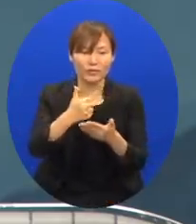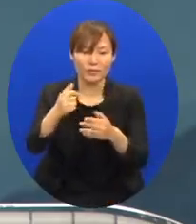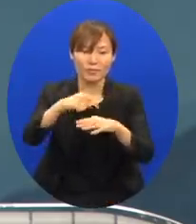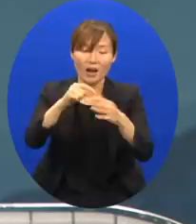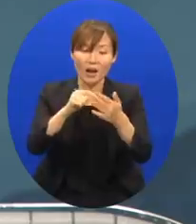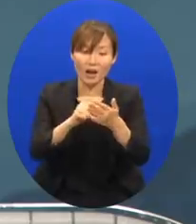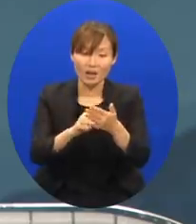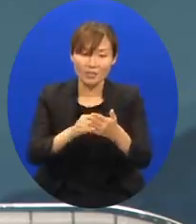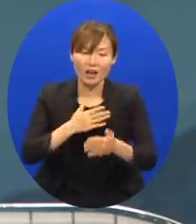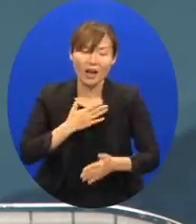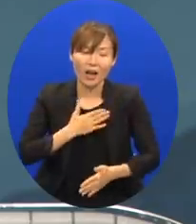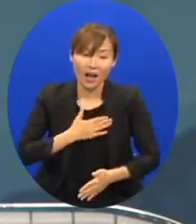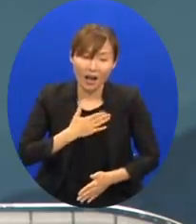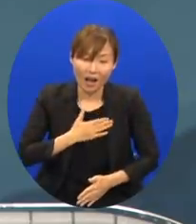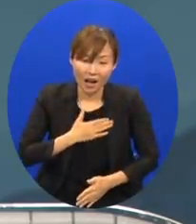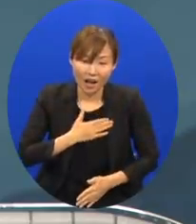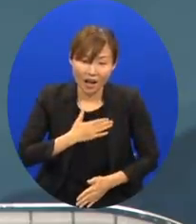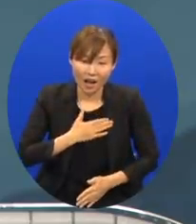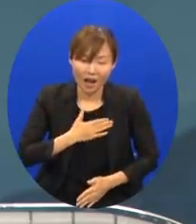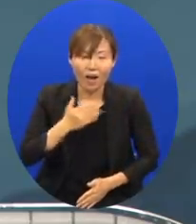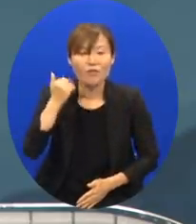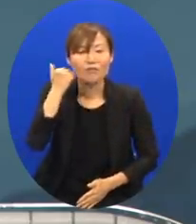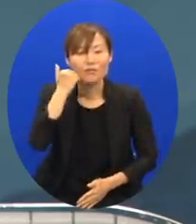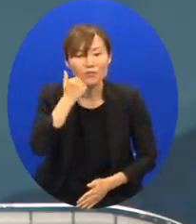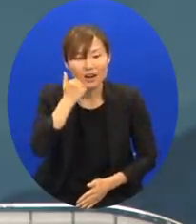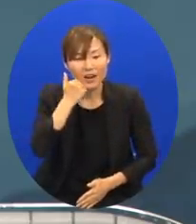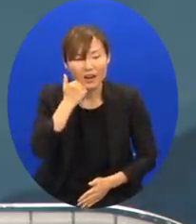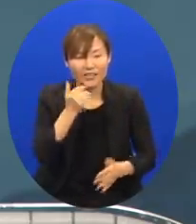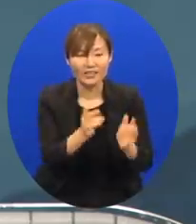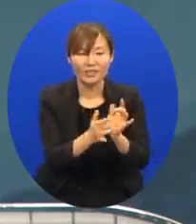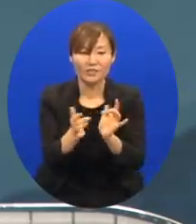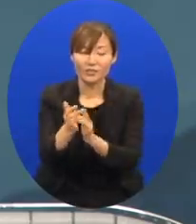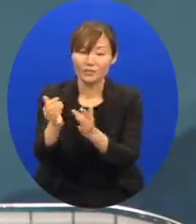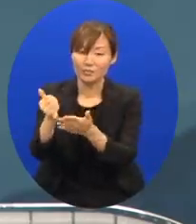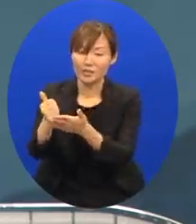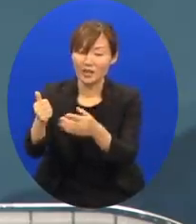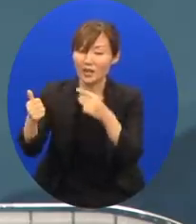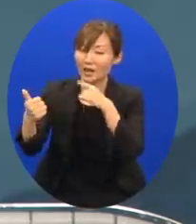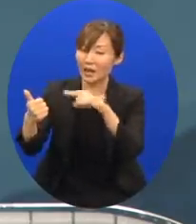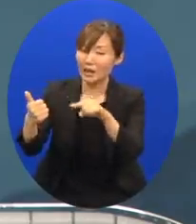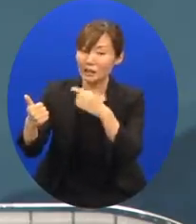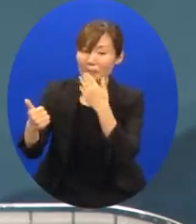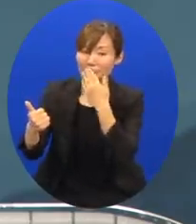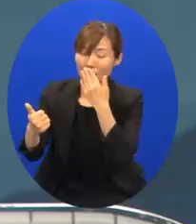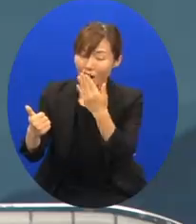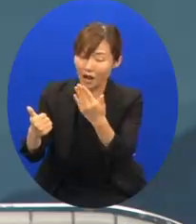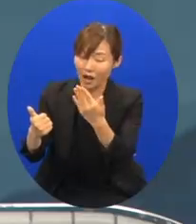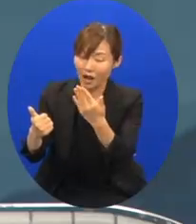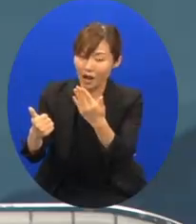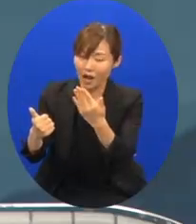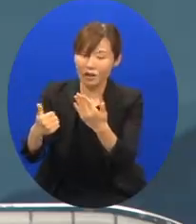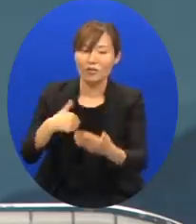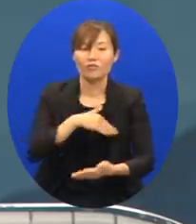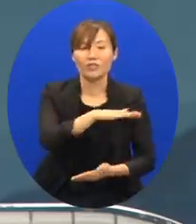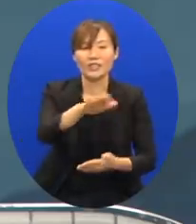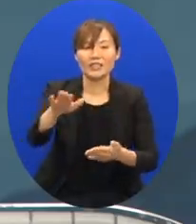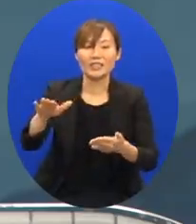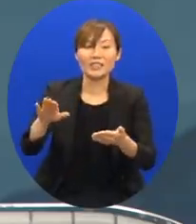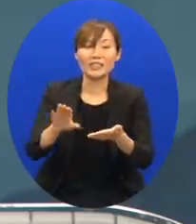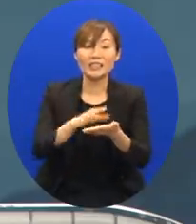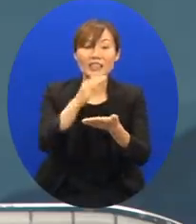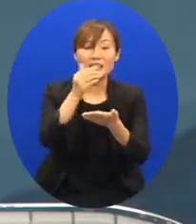누가 그분을 가르치겠습니다 까 그러나 우리는 그리스도의 마음을 가지고 있습니다